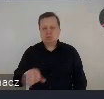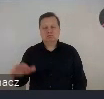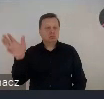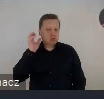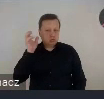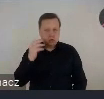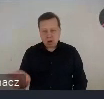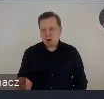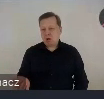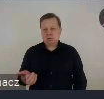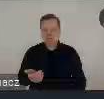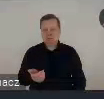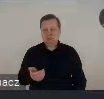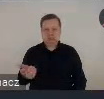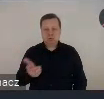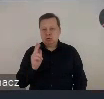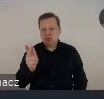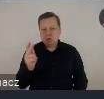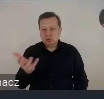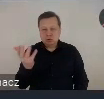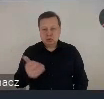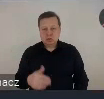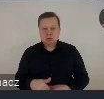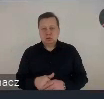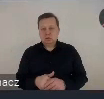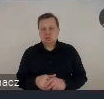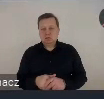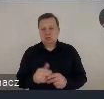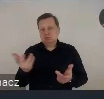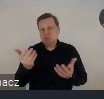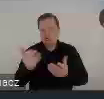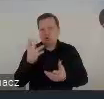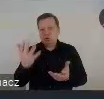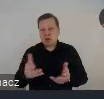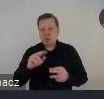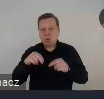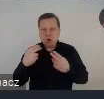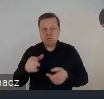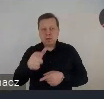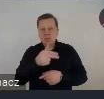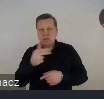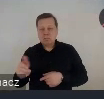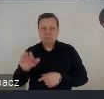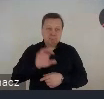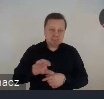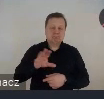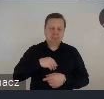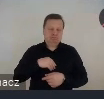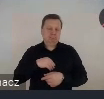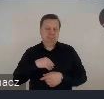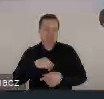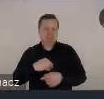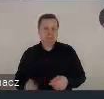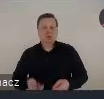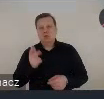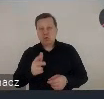gdyby ktoś z Państwa później chciał jeszcze wrócić do tego tematu, albo gdyby ktoś